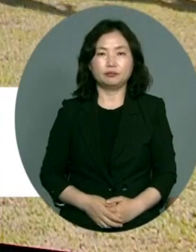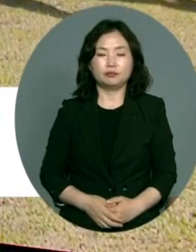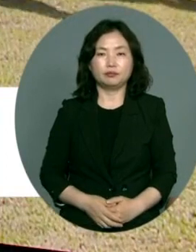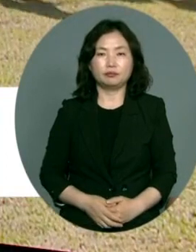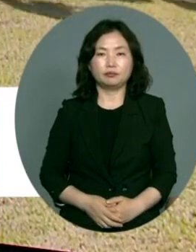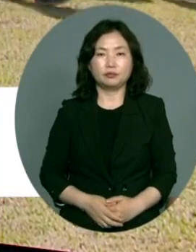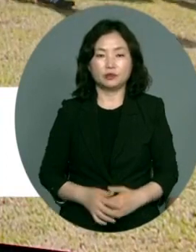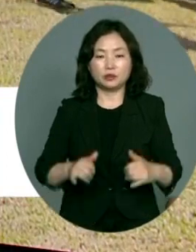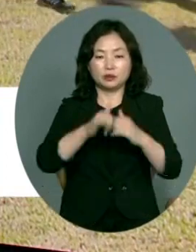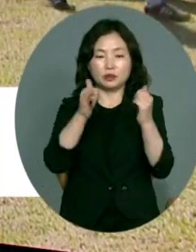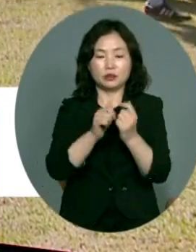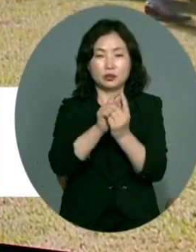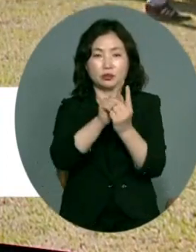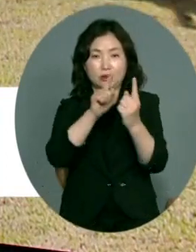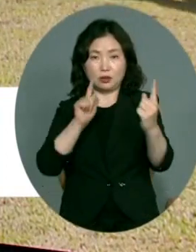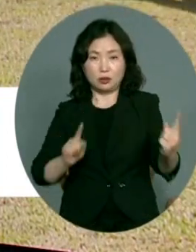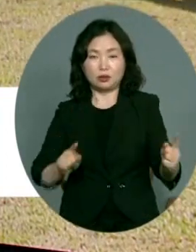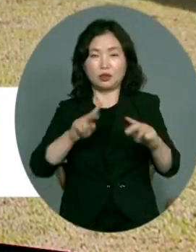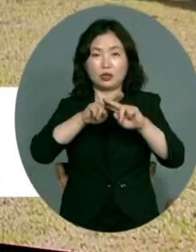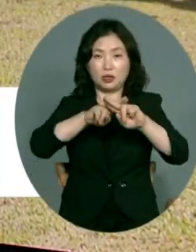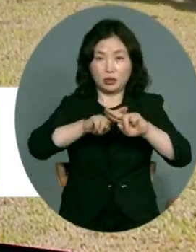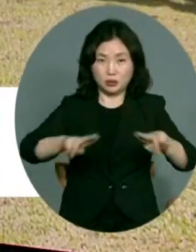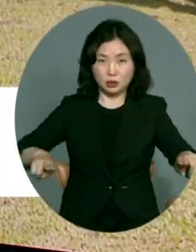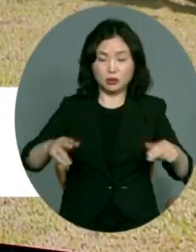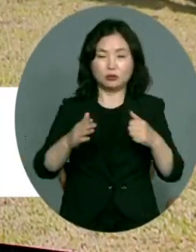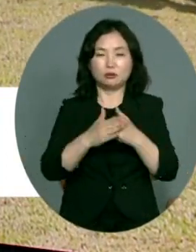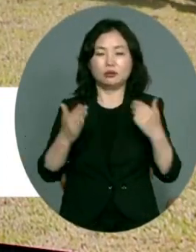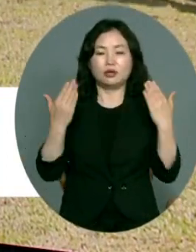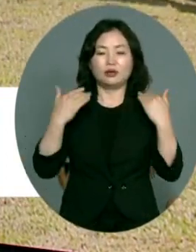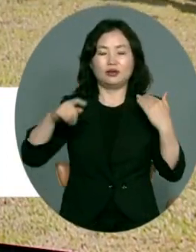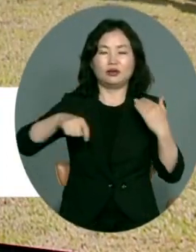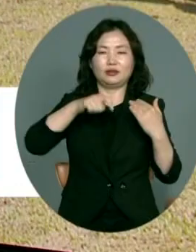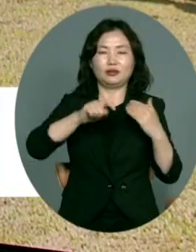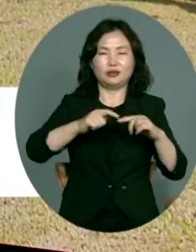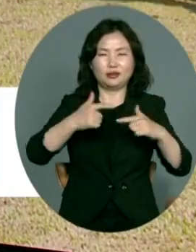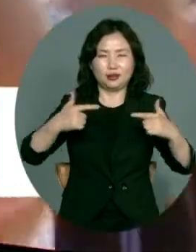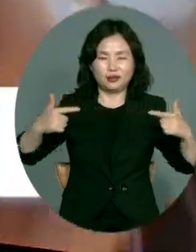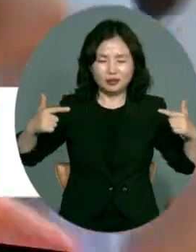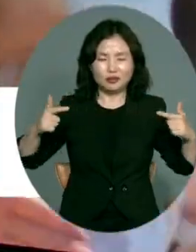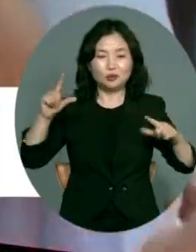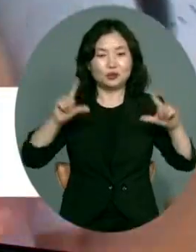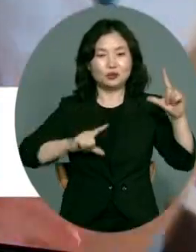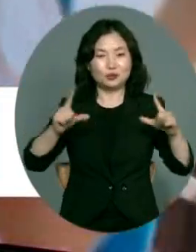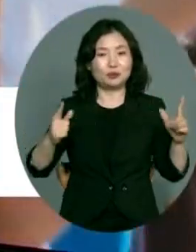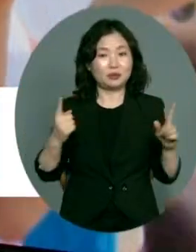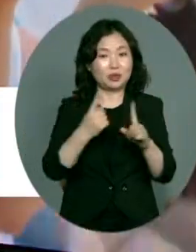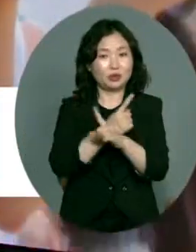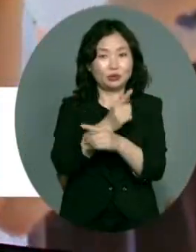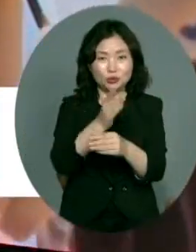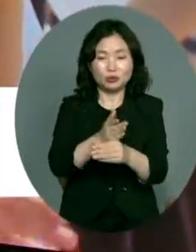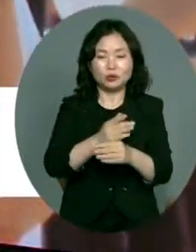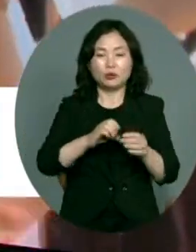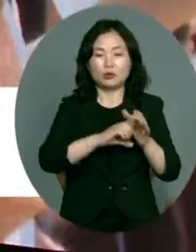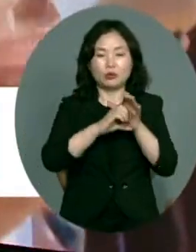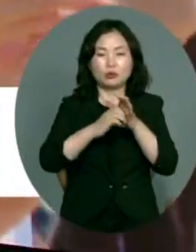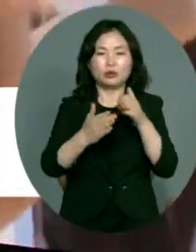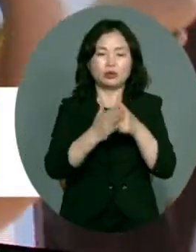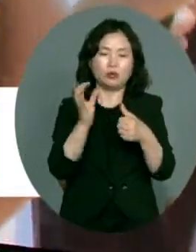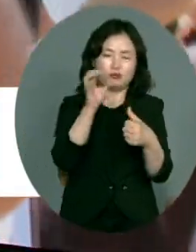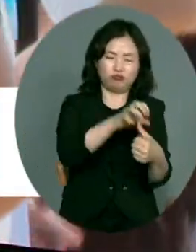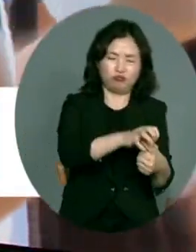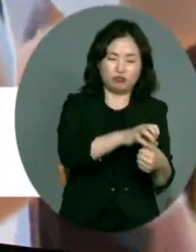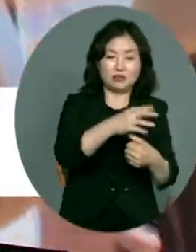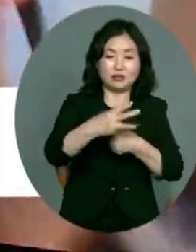4 사회적 거리 2위가 전면 해제되면서 학교에서도 다양한 변화가 일고 있죠 코로나 로 중단됐다가